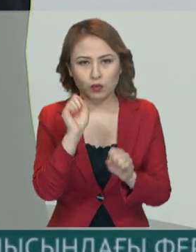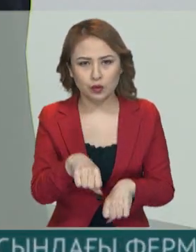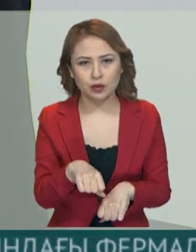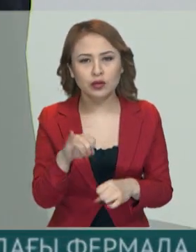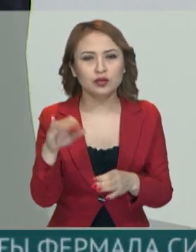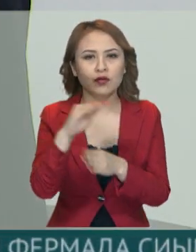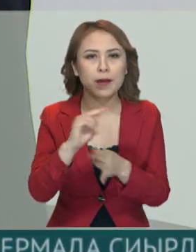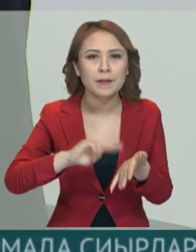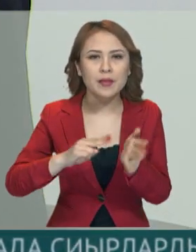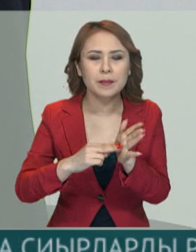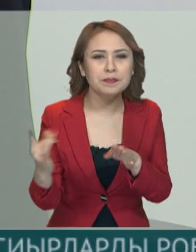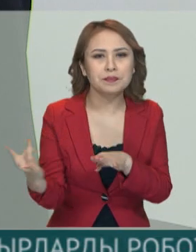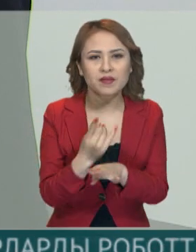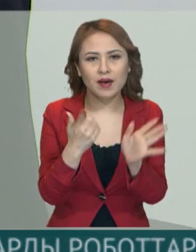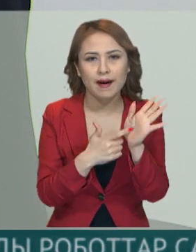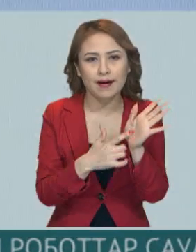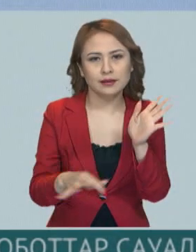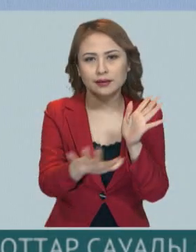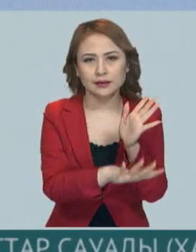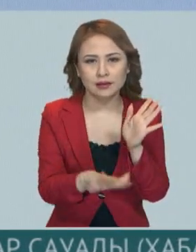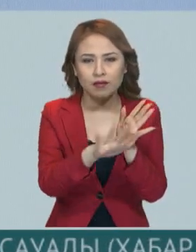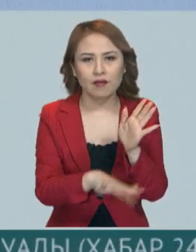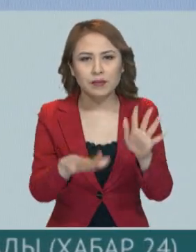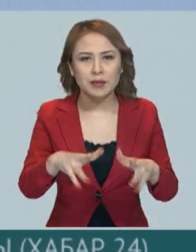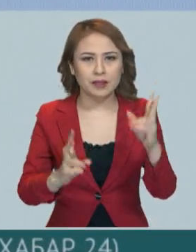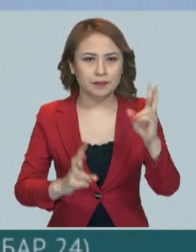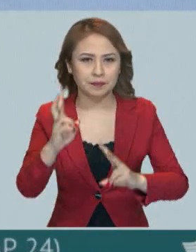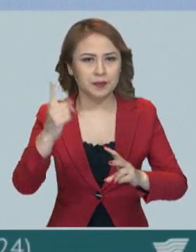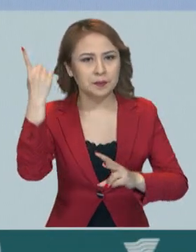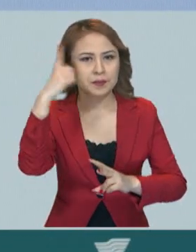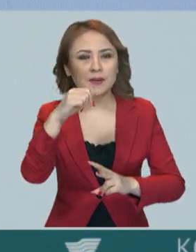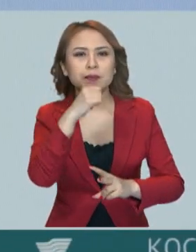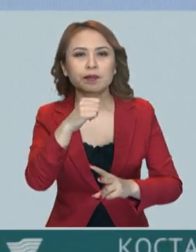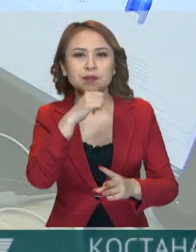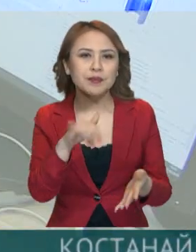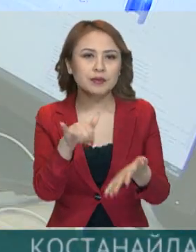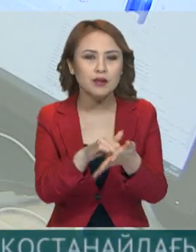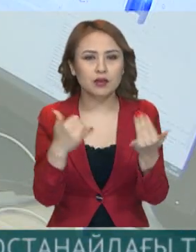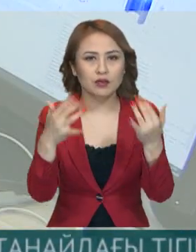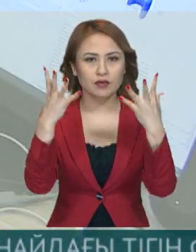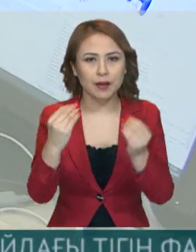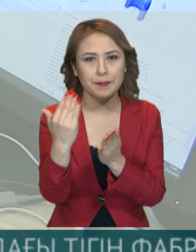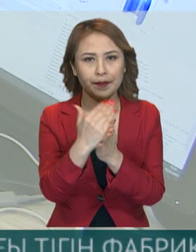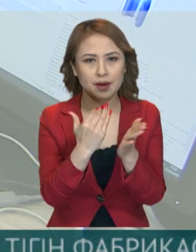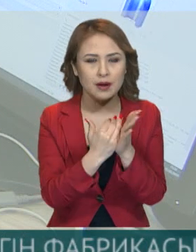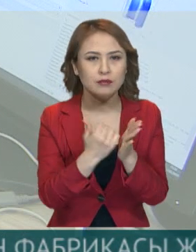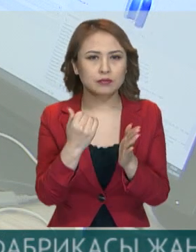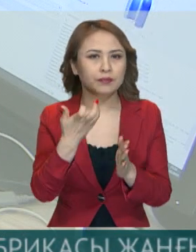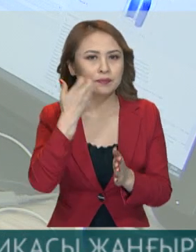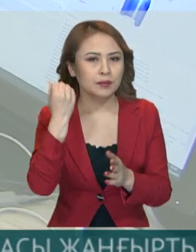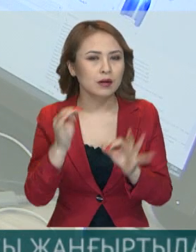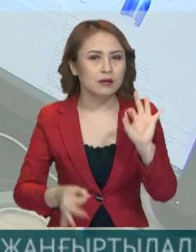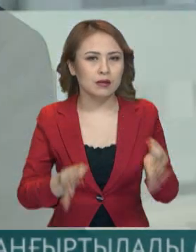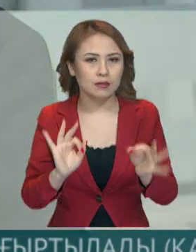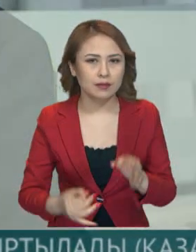қосады. Жобасын алғаш Қарағанды өңіріндегі өндіріс ошағында іске асырған маман бұл күнде бағдарламасын жетілдірумен айналысып